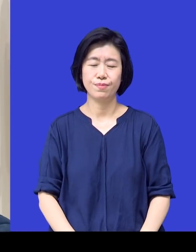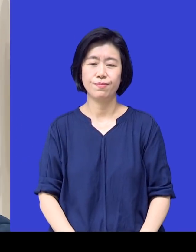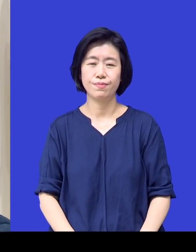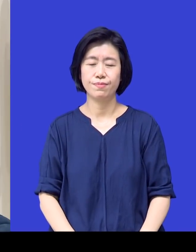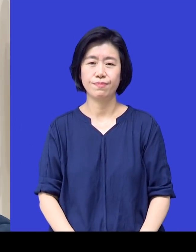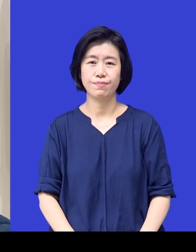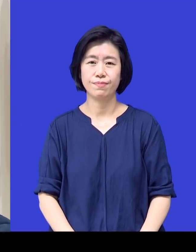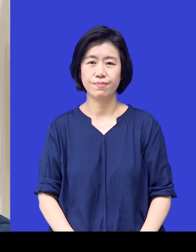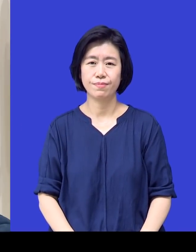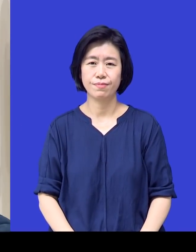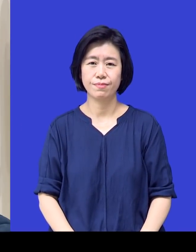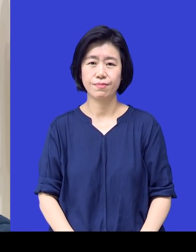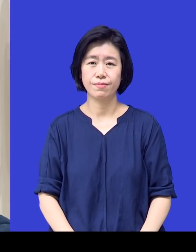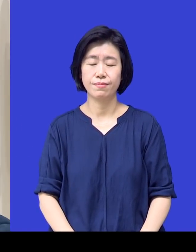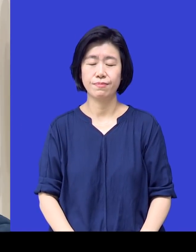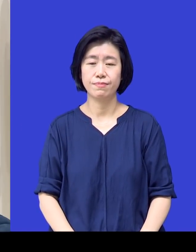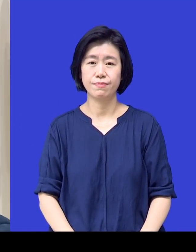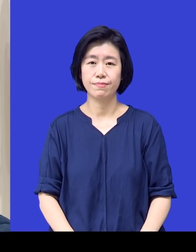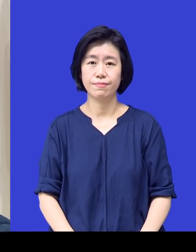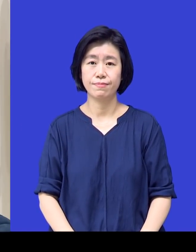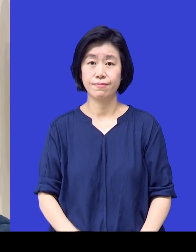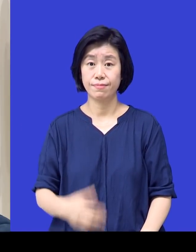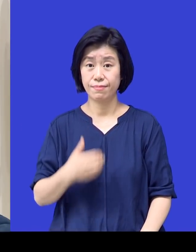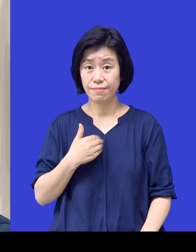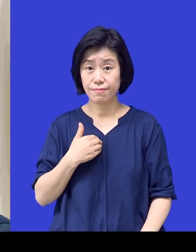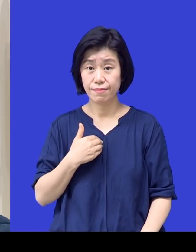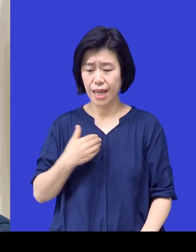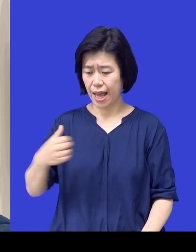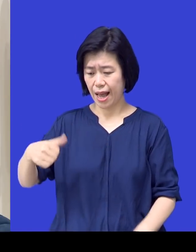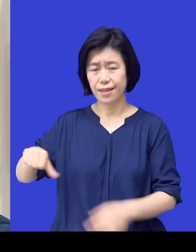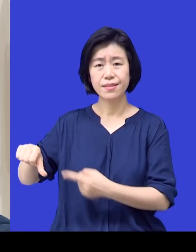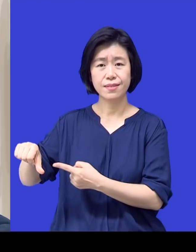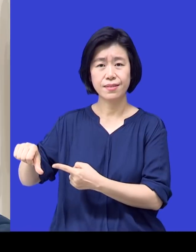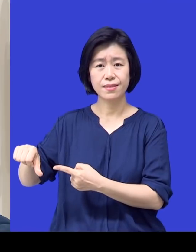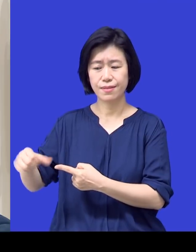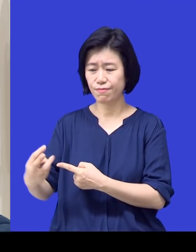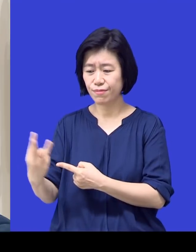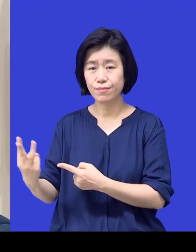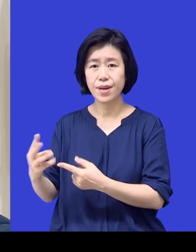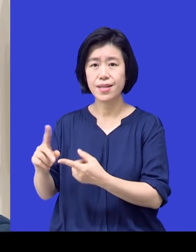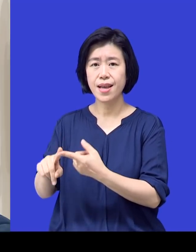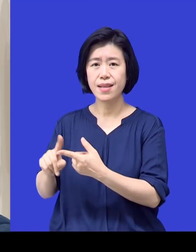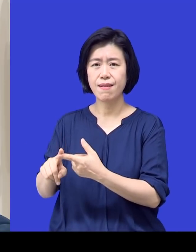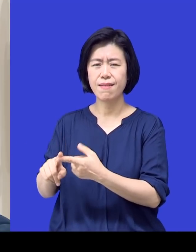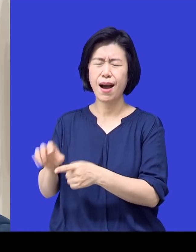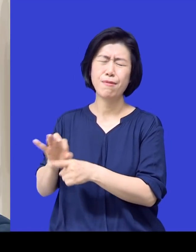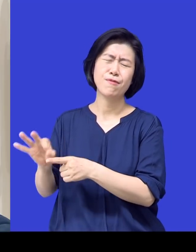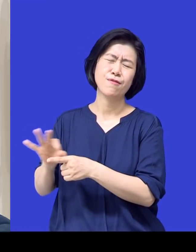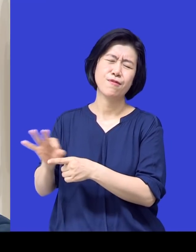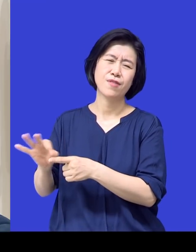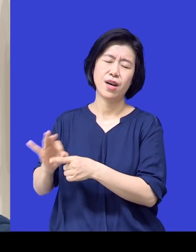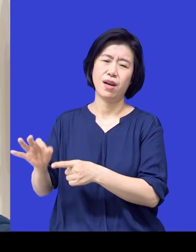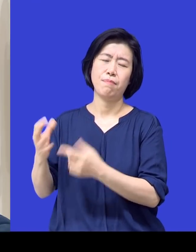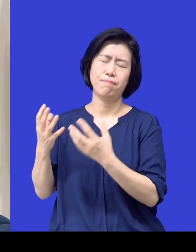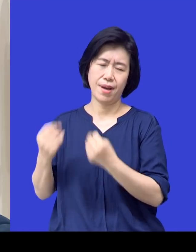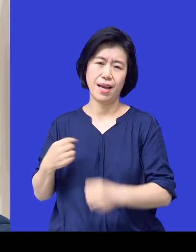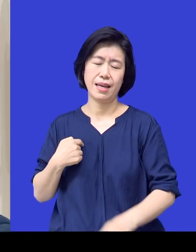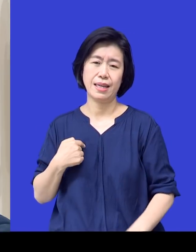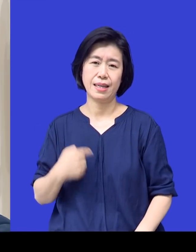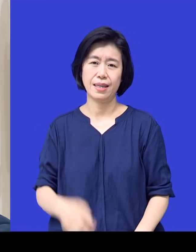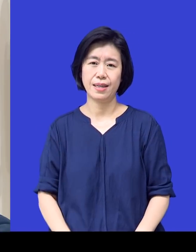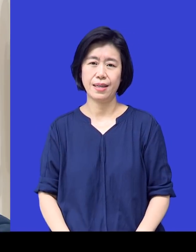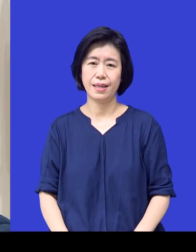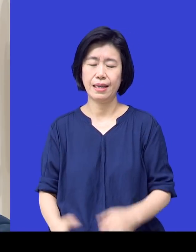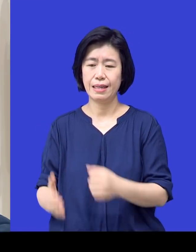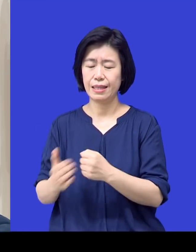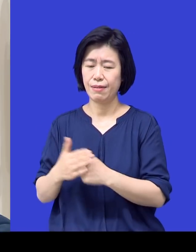어떤 면에서는 제가 너무 이렇게 애들한테 요구하는 상황이 너무 크고 잔소리가 많았기 때문에